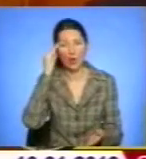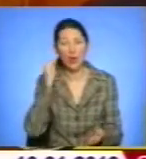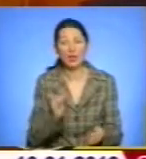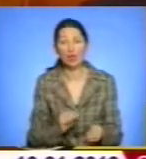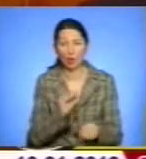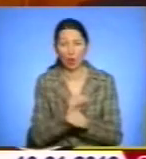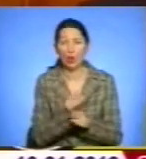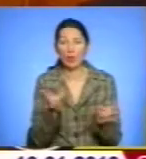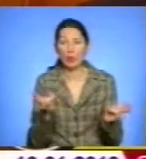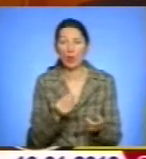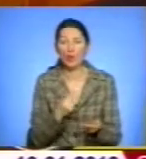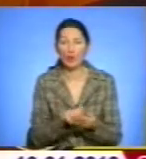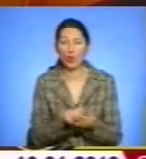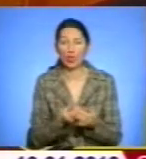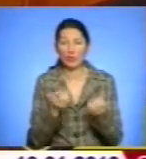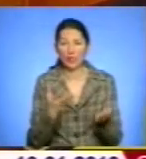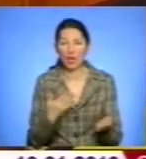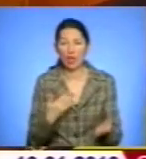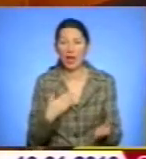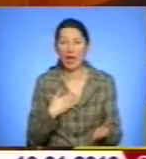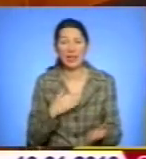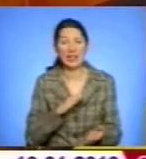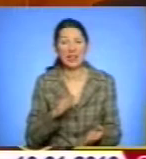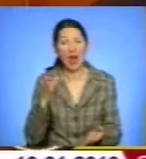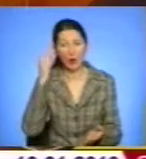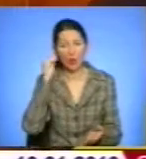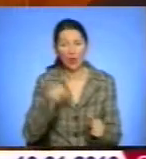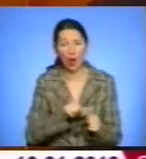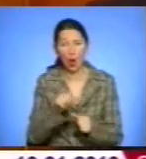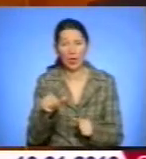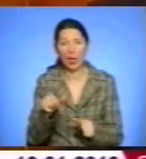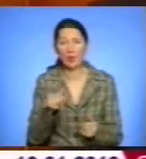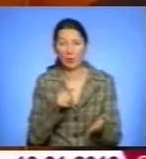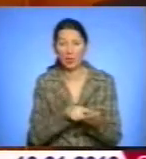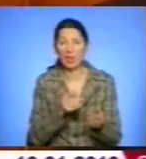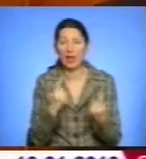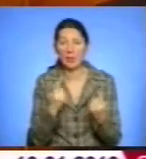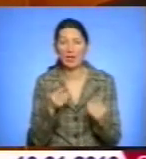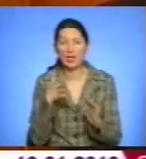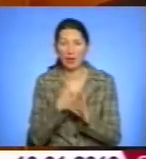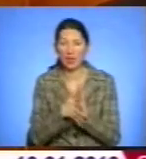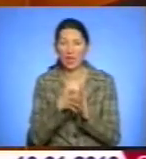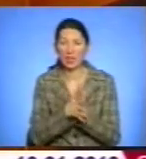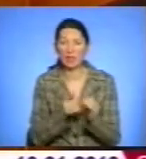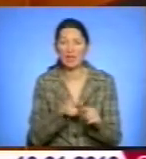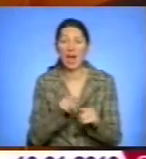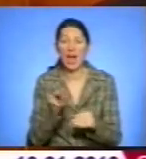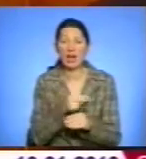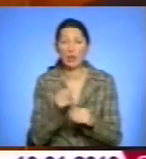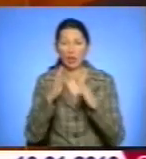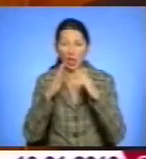коштах. Звичайно, що не враховані окремі позиції по капітальних видатках. Це і ремонт